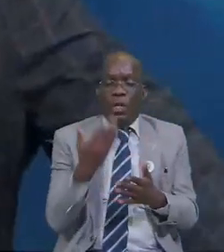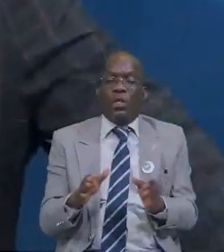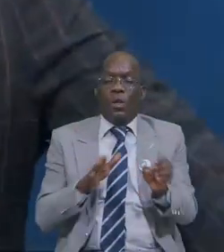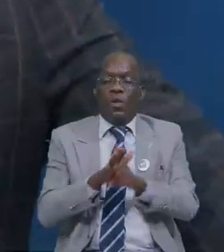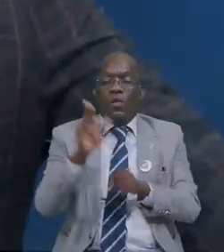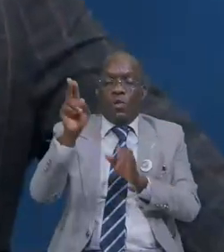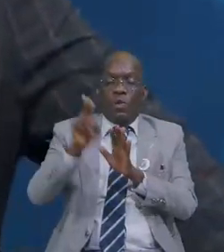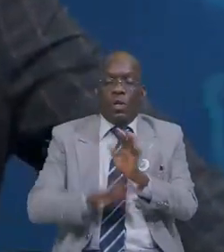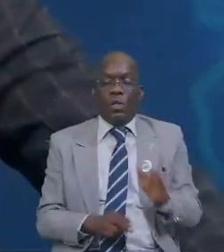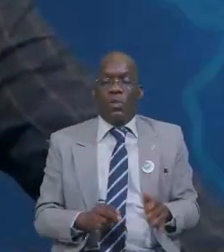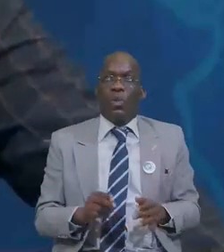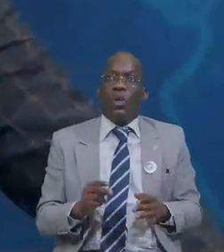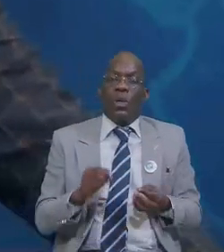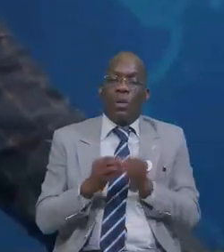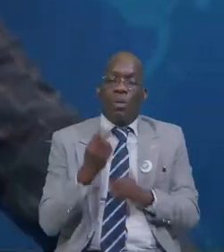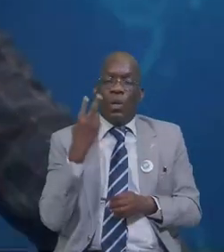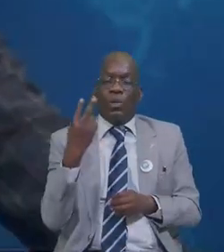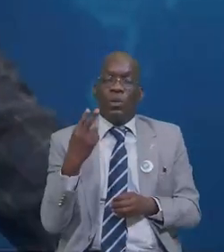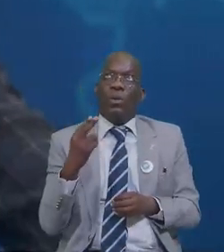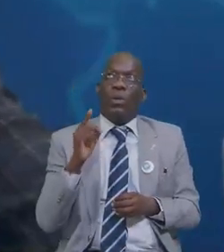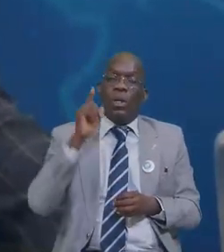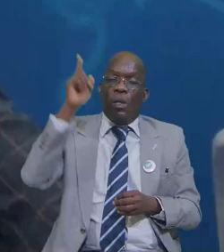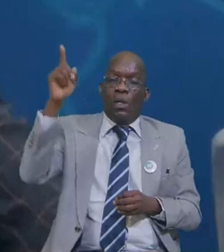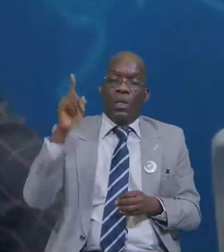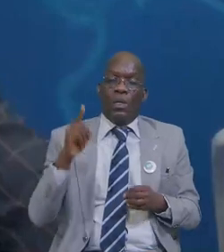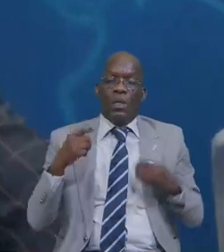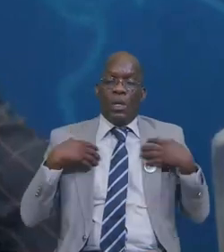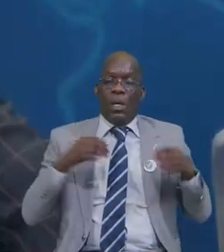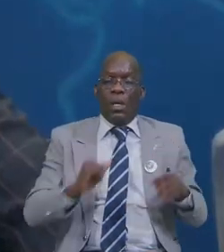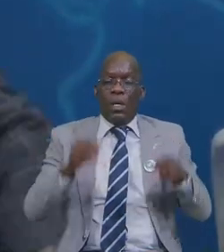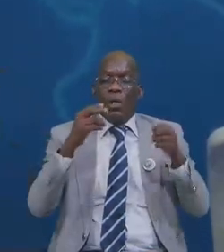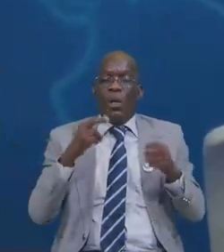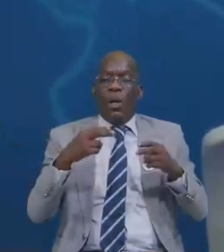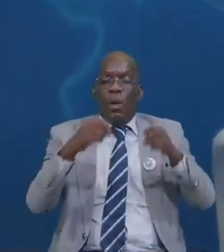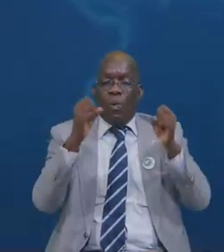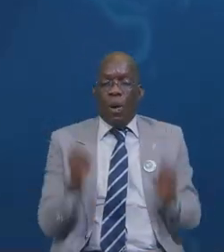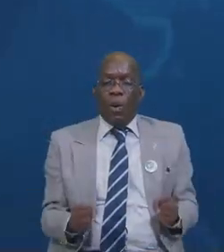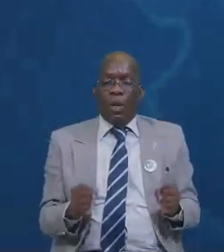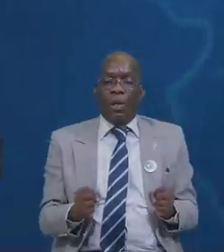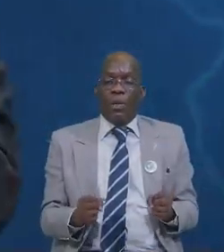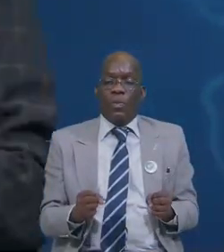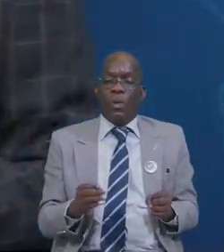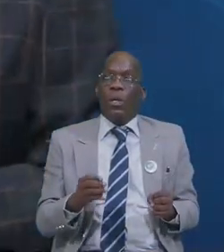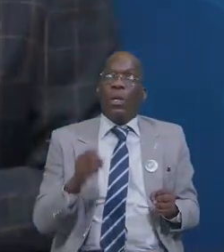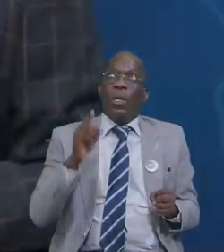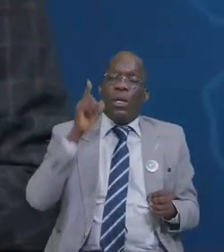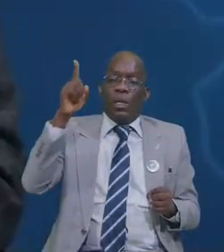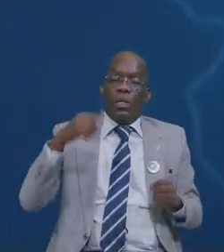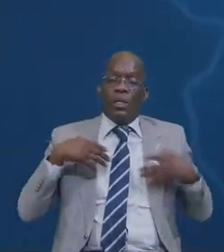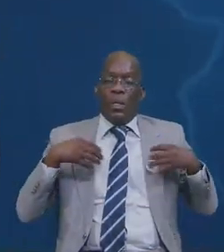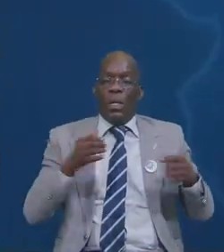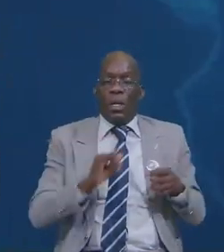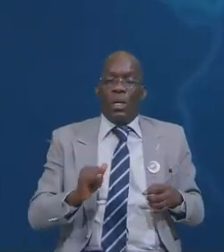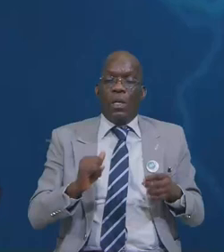Plénitude. Deuxième point, sa puissance de guérison par la foi concentrée.